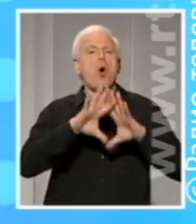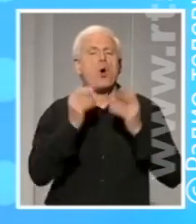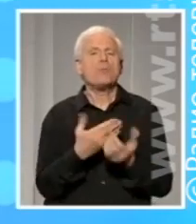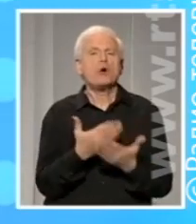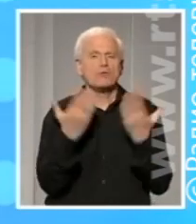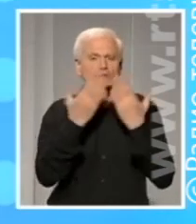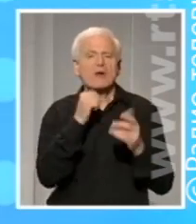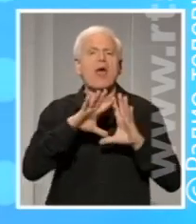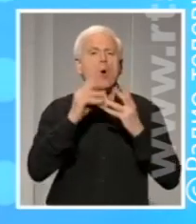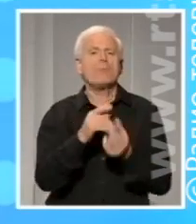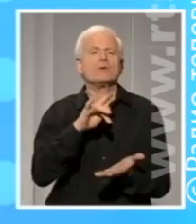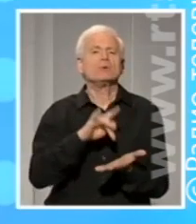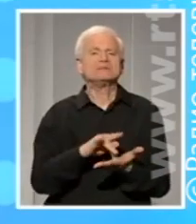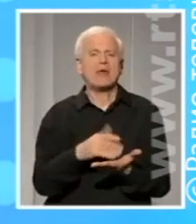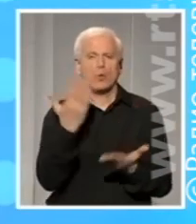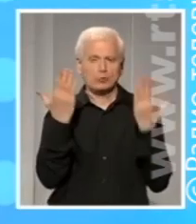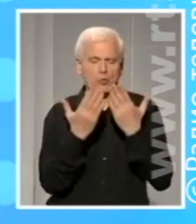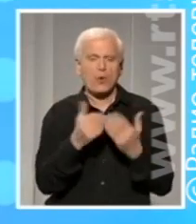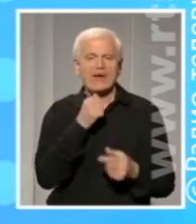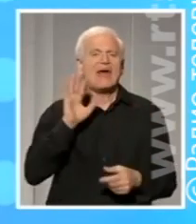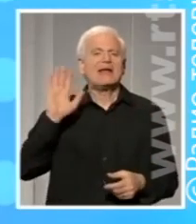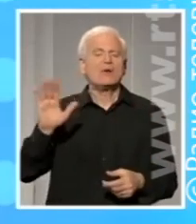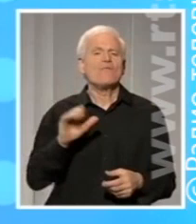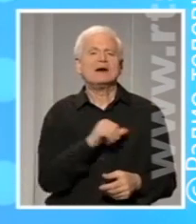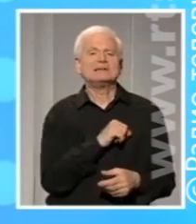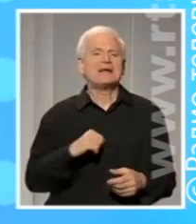školu i kompletnu srednju školu. Tako da i njihovo samo